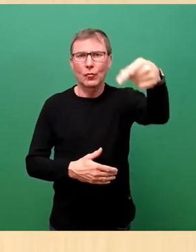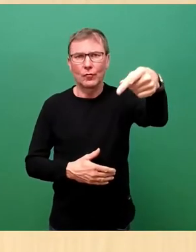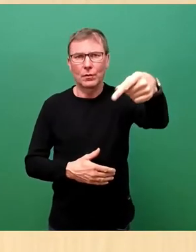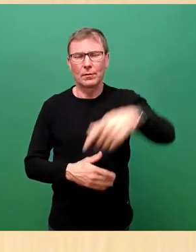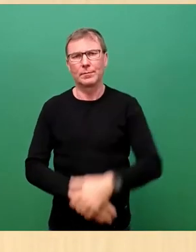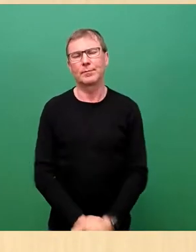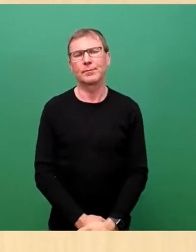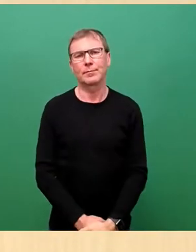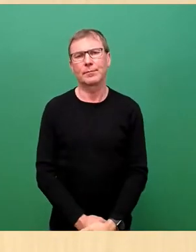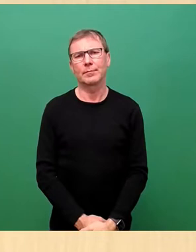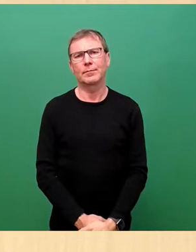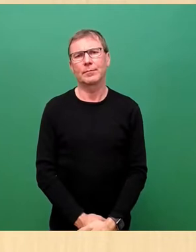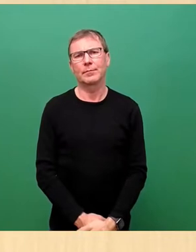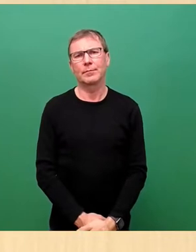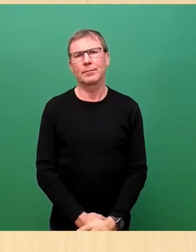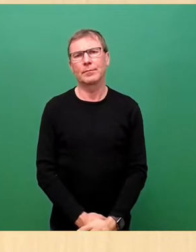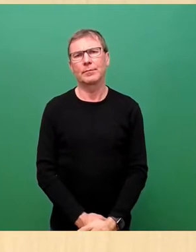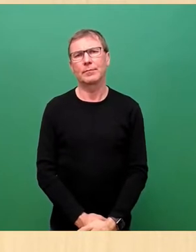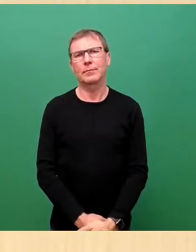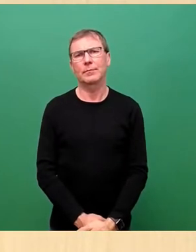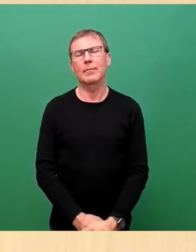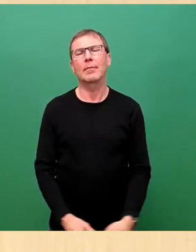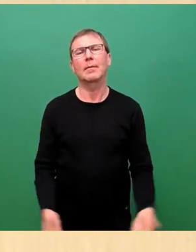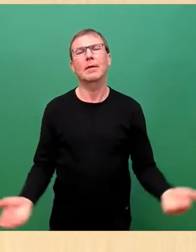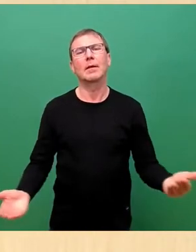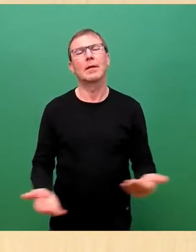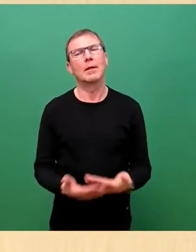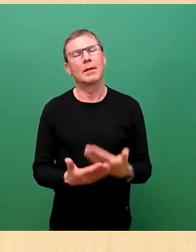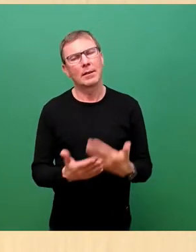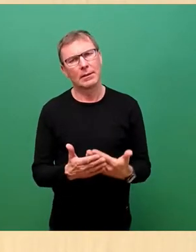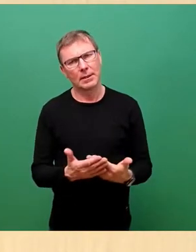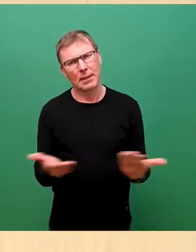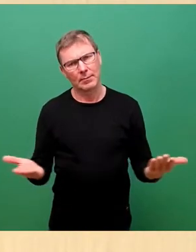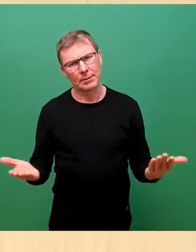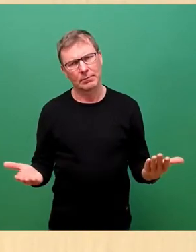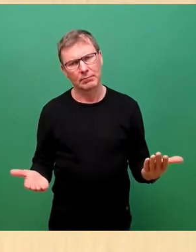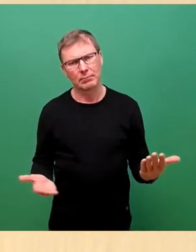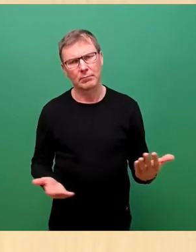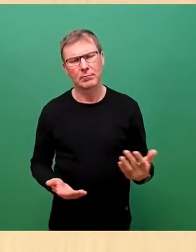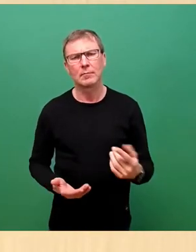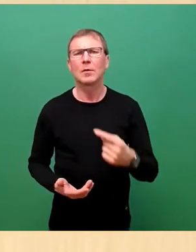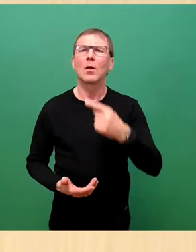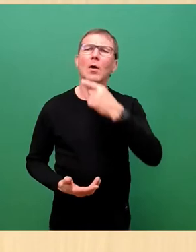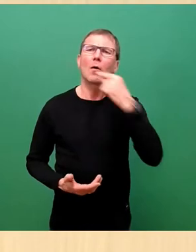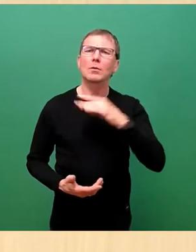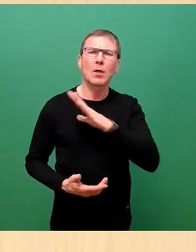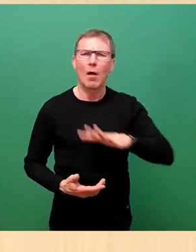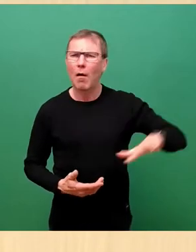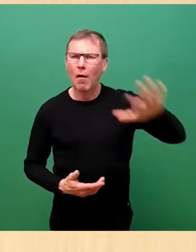Übermorgen. Und deshalb, nicht das russische Volk ist unser